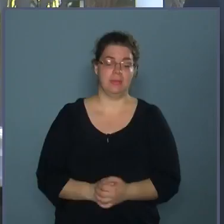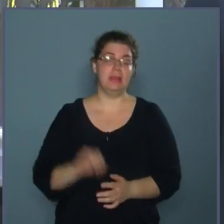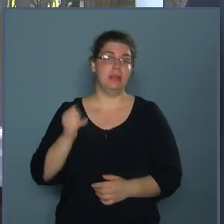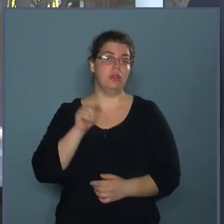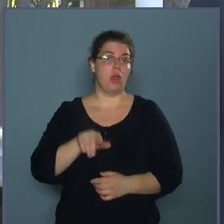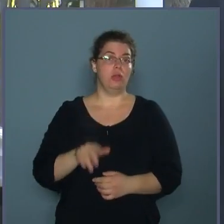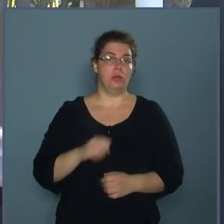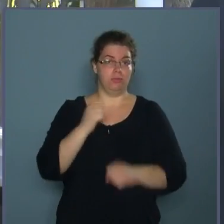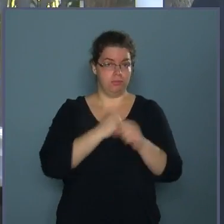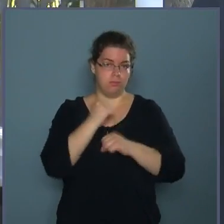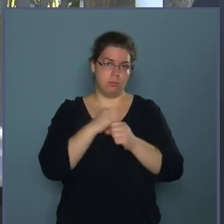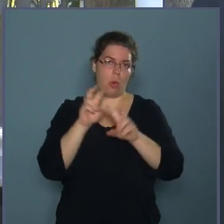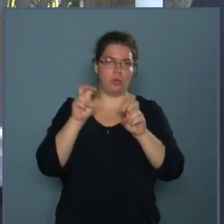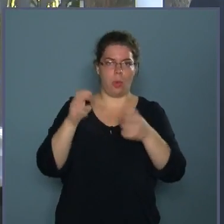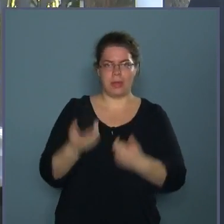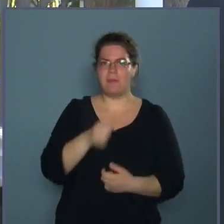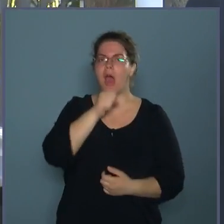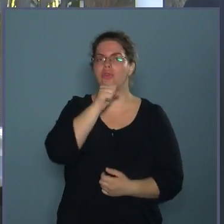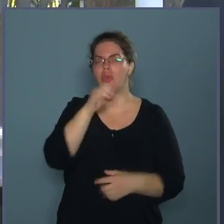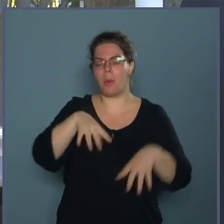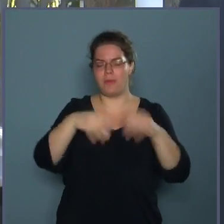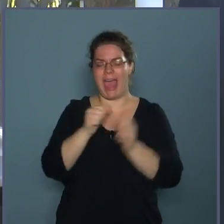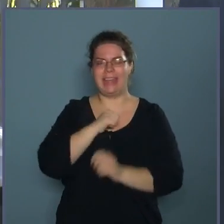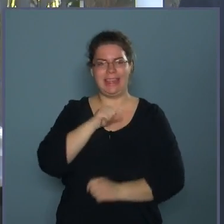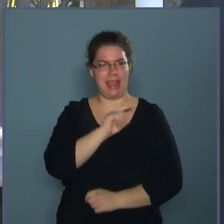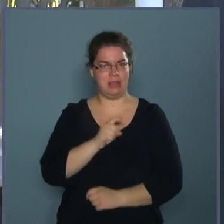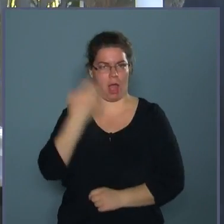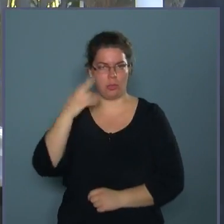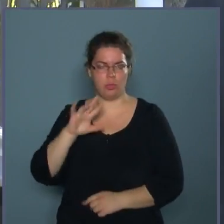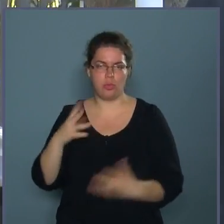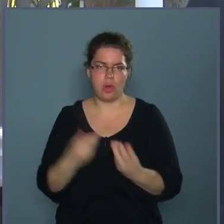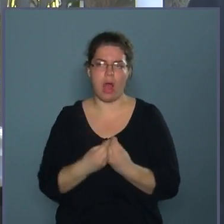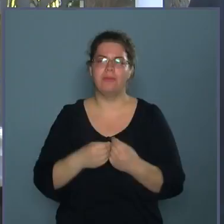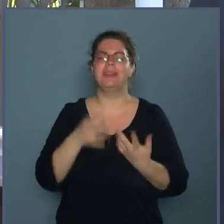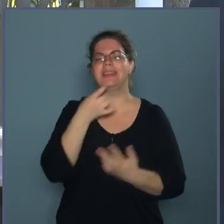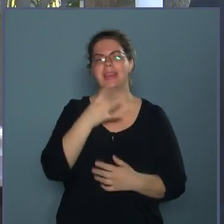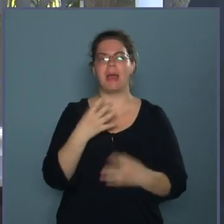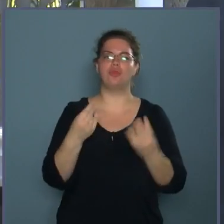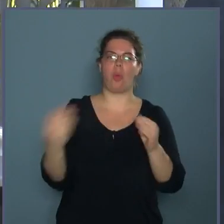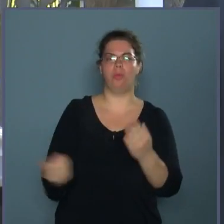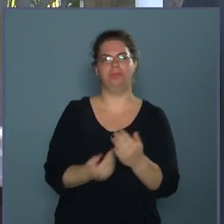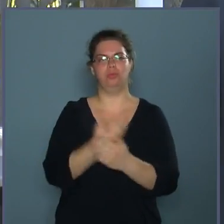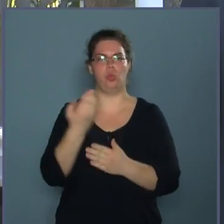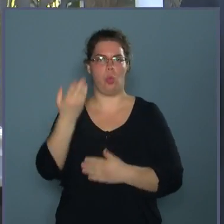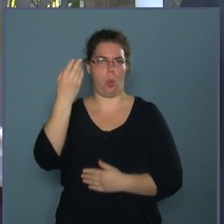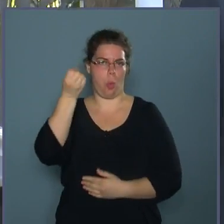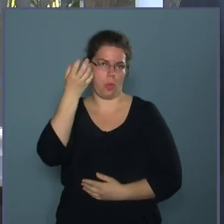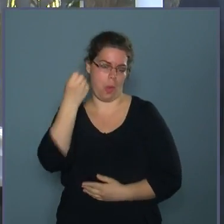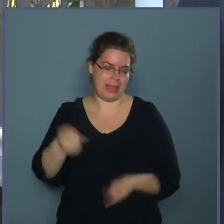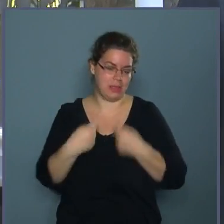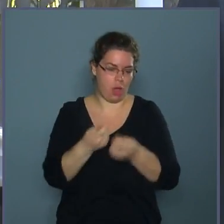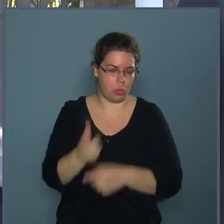és annak motorjával, Somogyvári Géza úrral, vagy inkább sok új ötlet